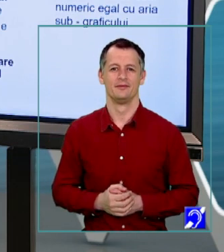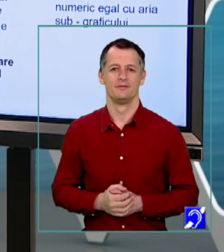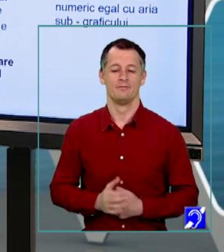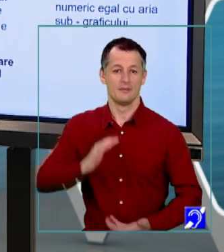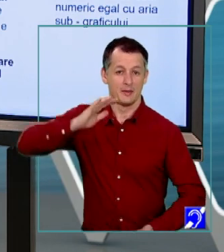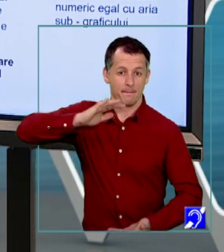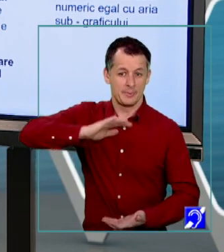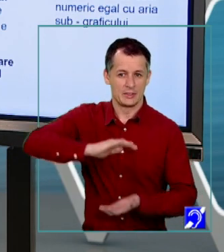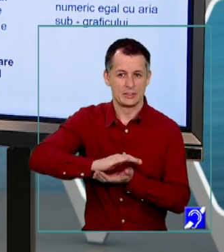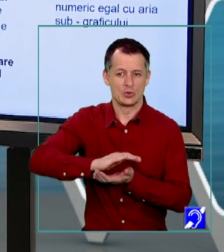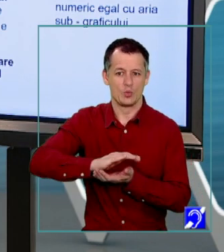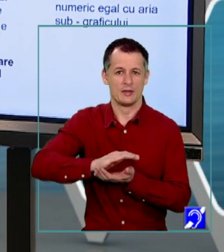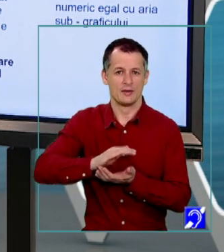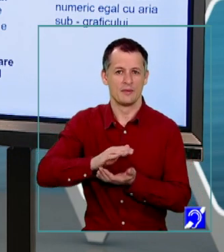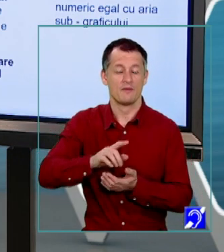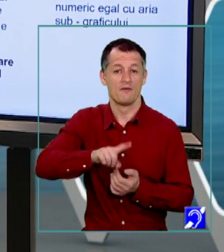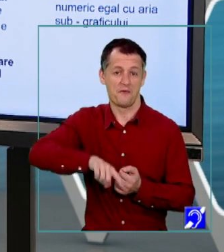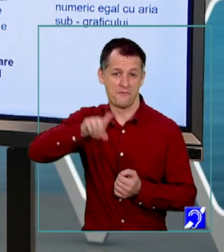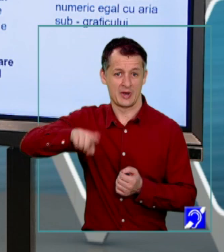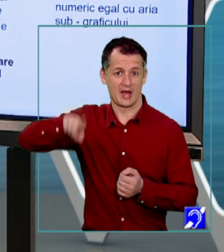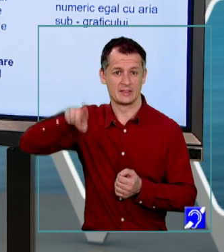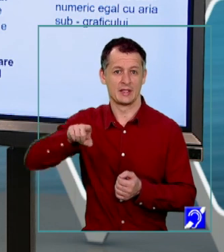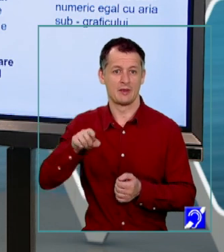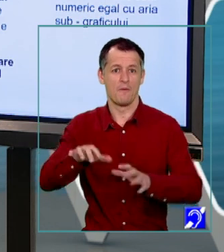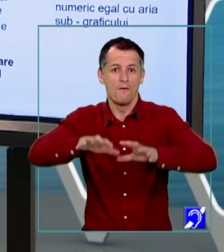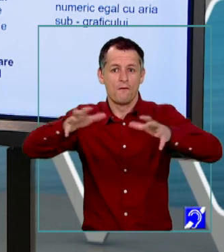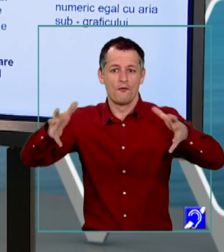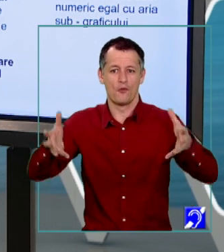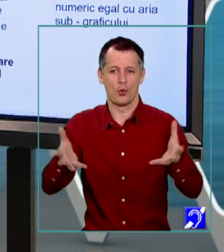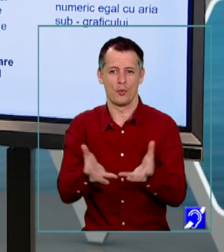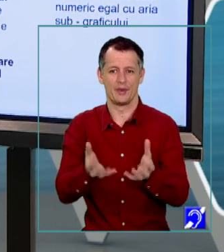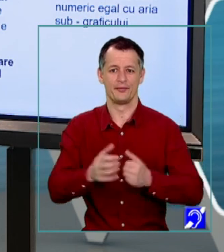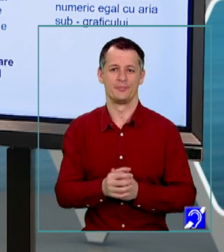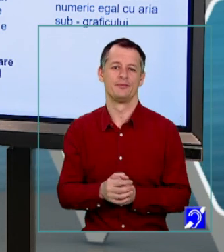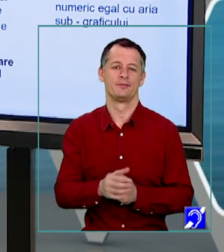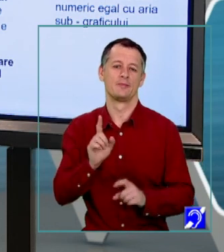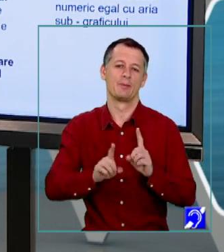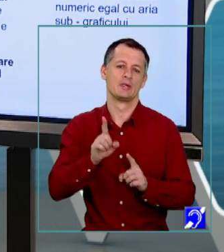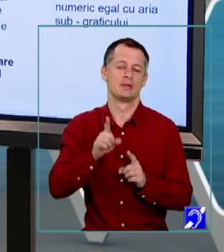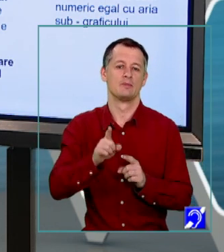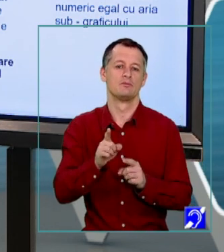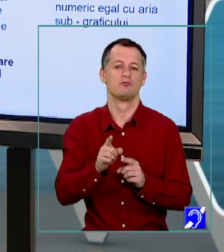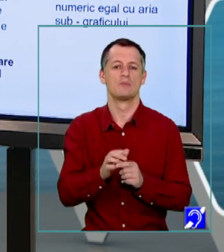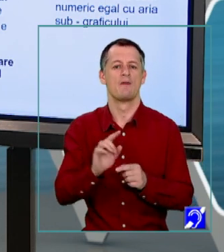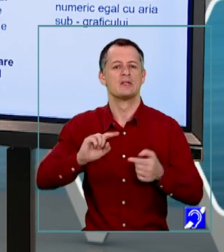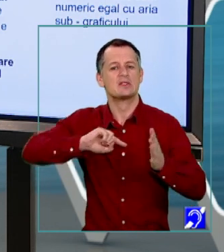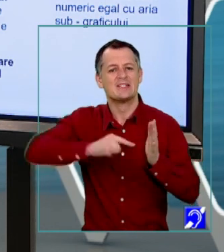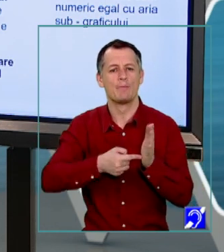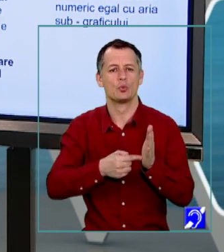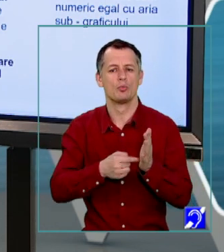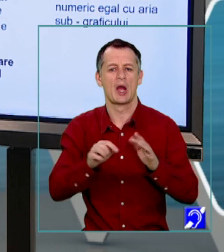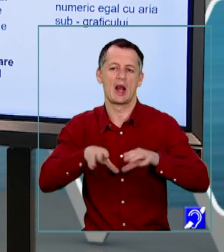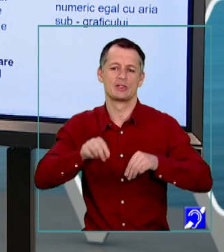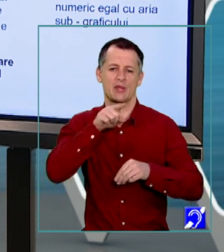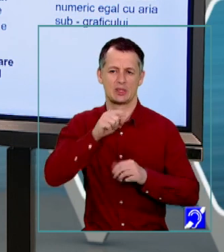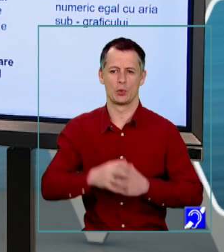presiune, variația de volum, acum depinde semnul în funcție de convenția pe care o acceptați. Să vedem